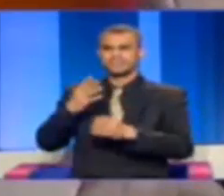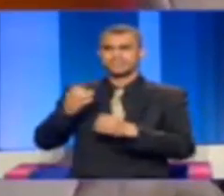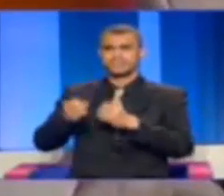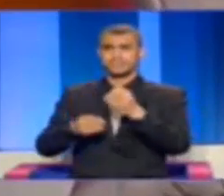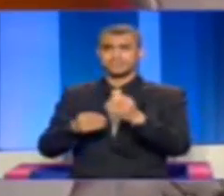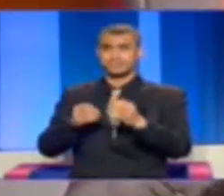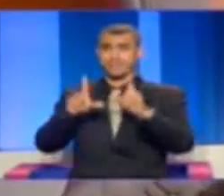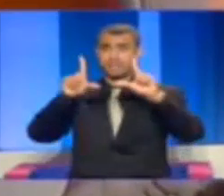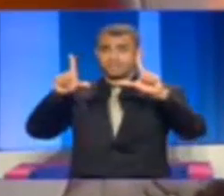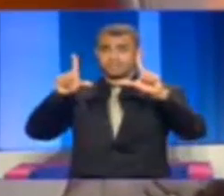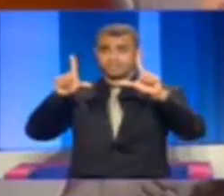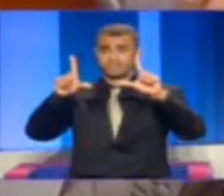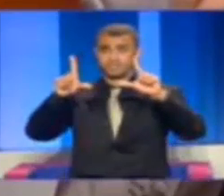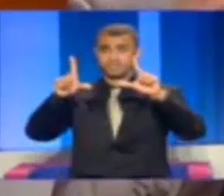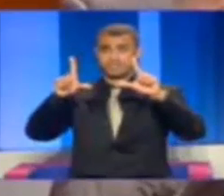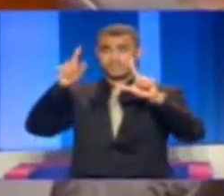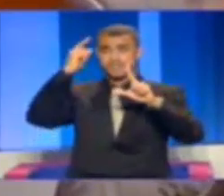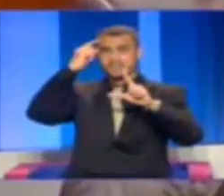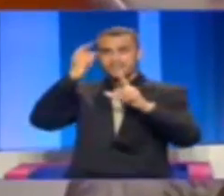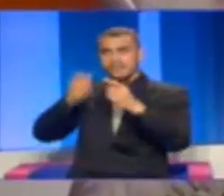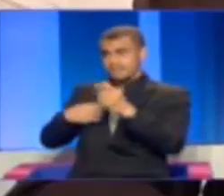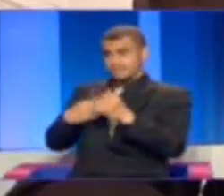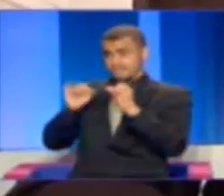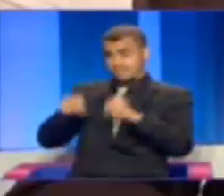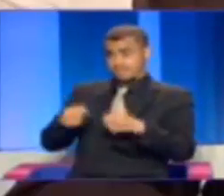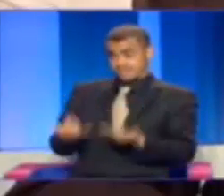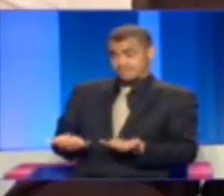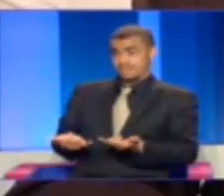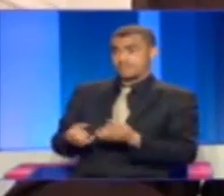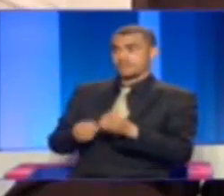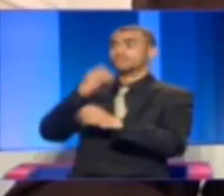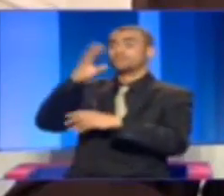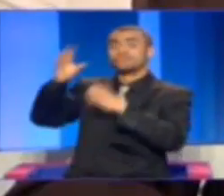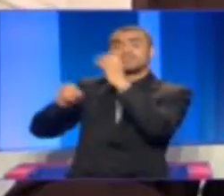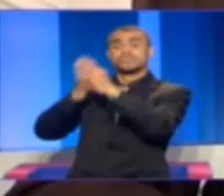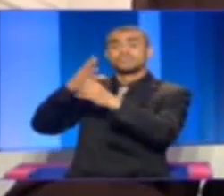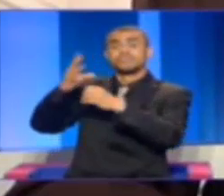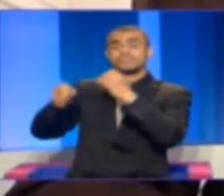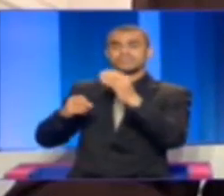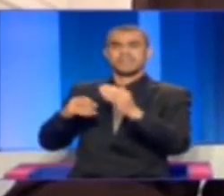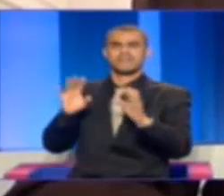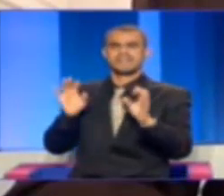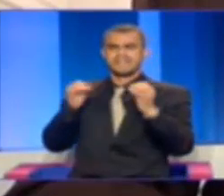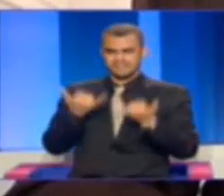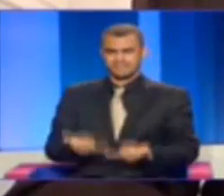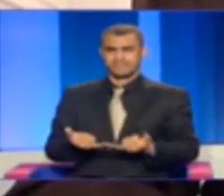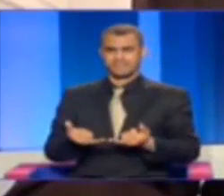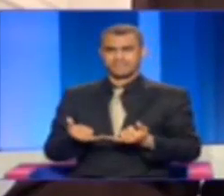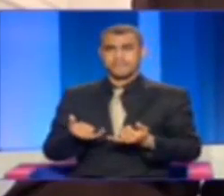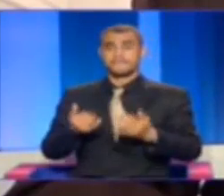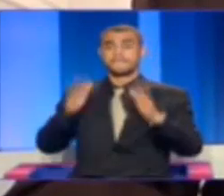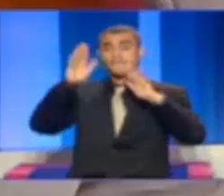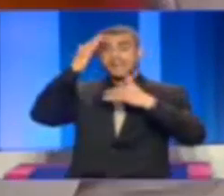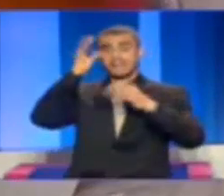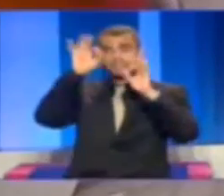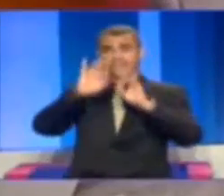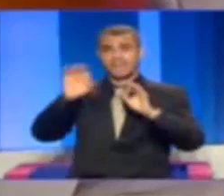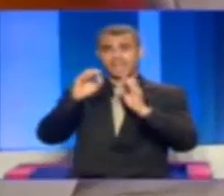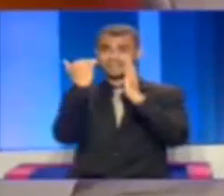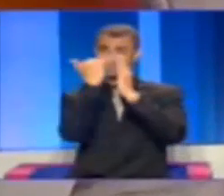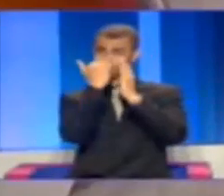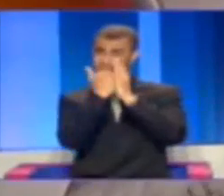اللي ما عندهاش حقها في العلم كنوصلوا لها المعلومه من خلال لغه الاشاره، فكذلك ليست لدينا برامج دراسيه